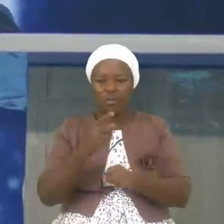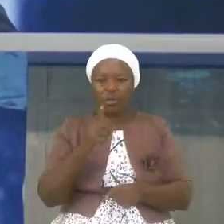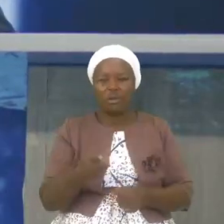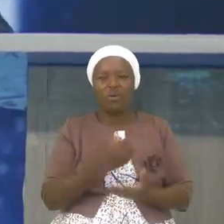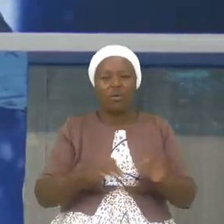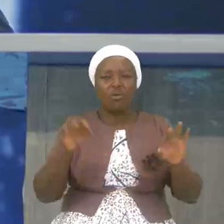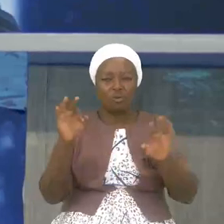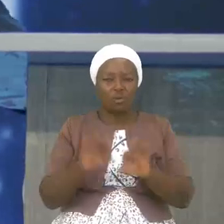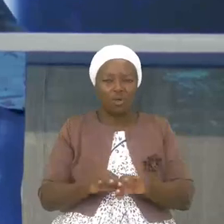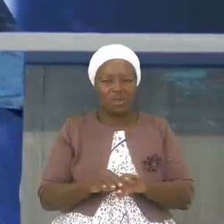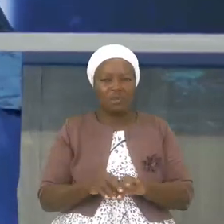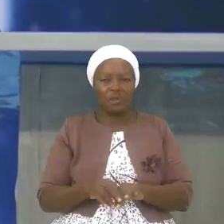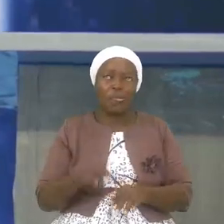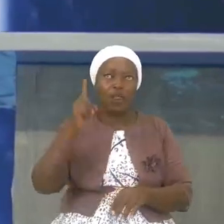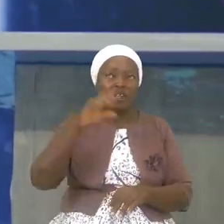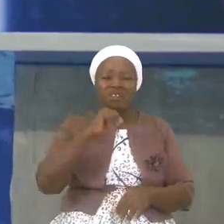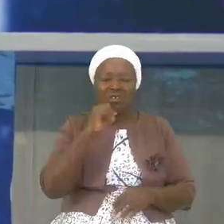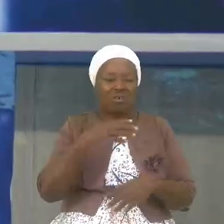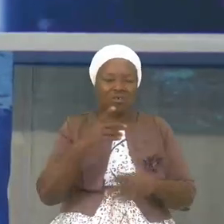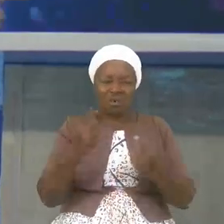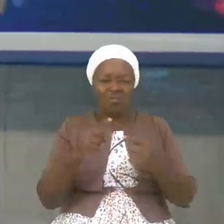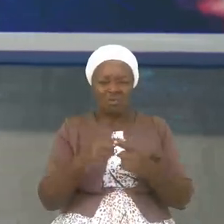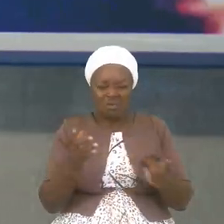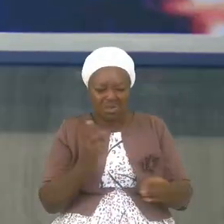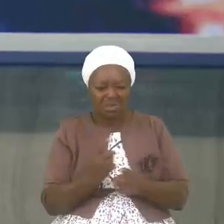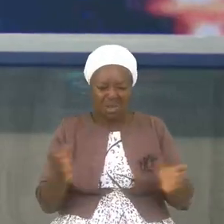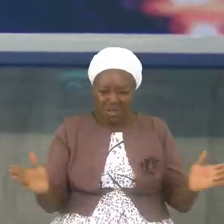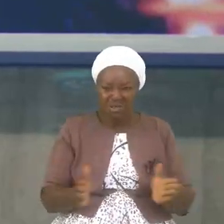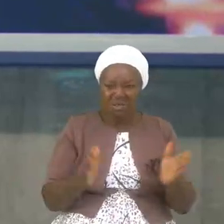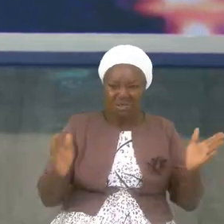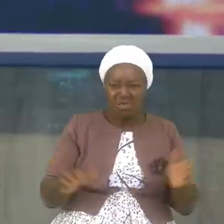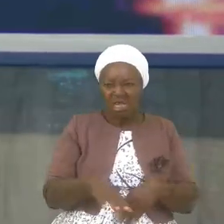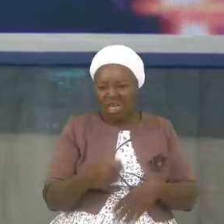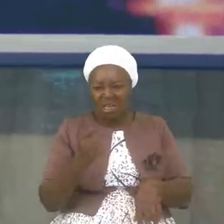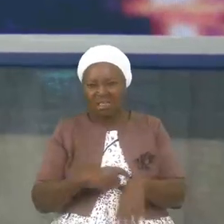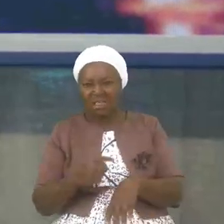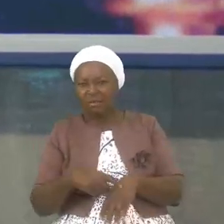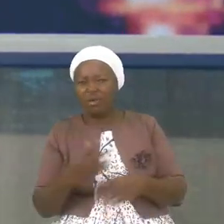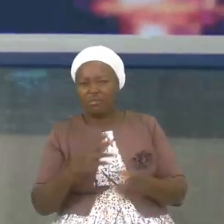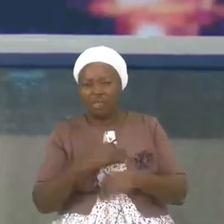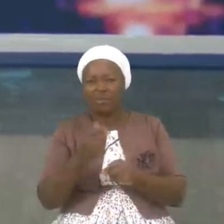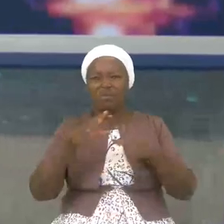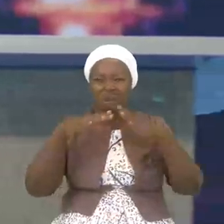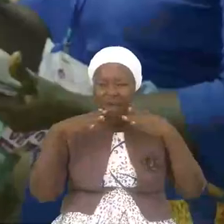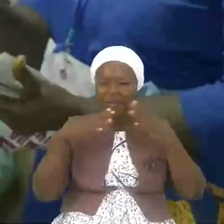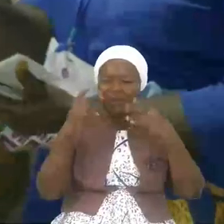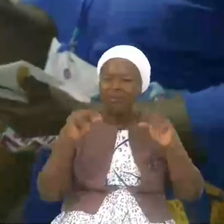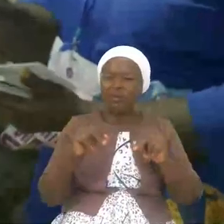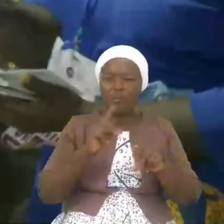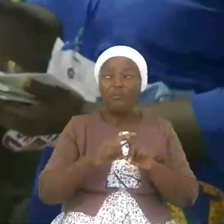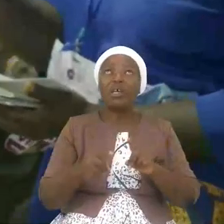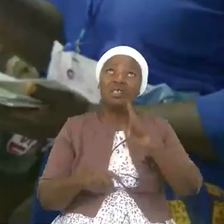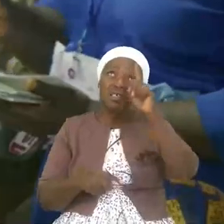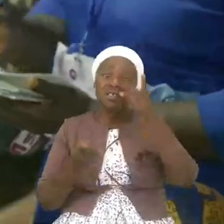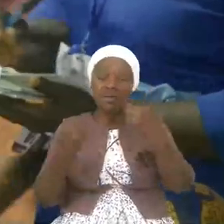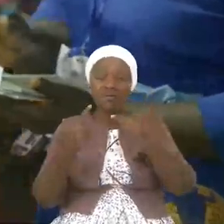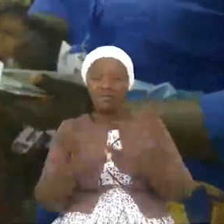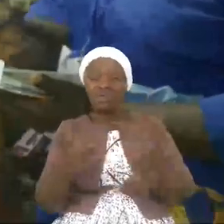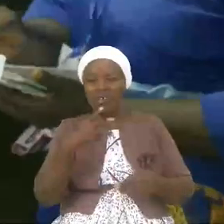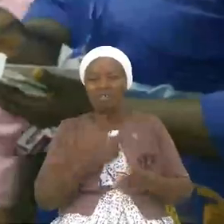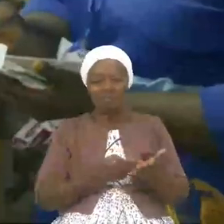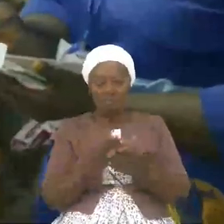rendra digne. Il n'est pas venu te divertir n'importe où une soirée. Il est venu te dire la vérité. Comment tu